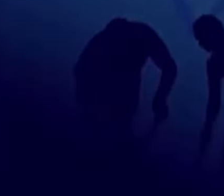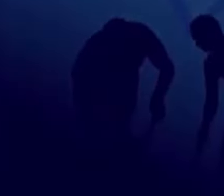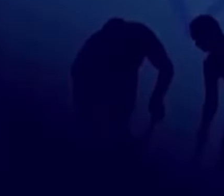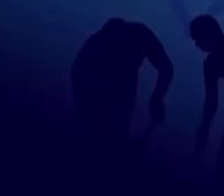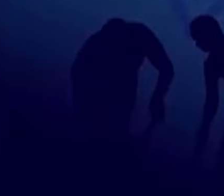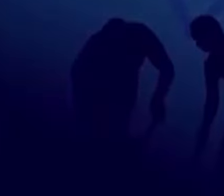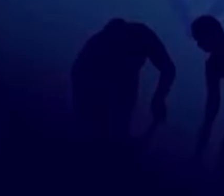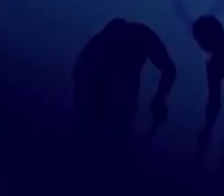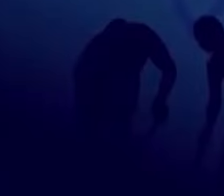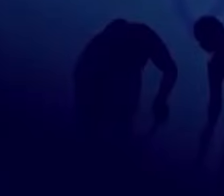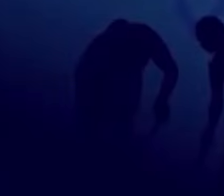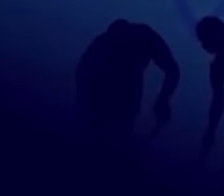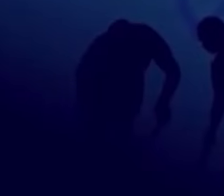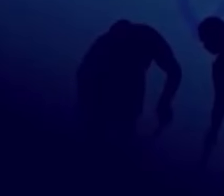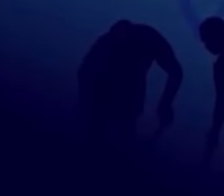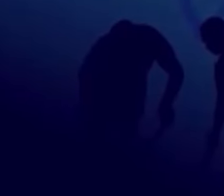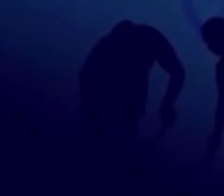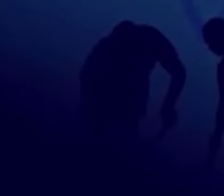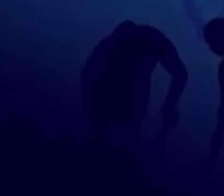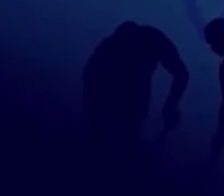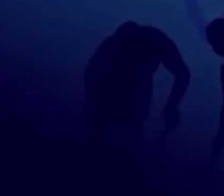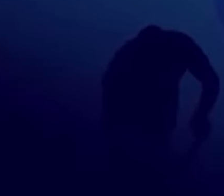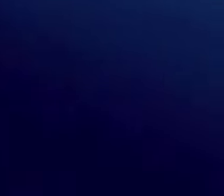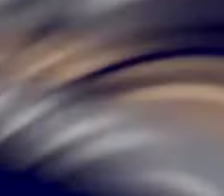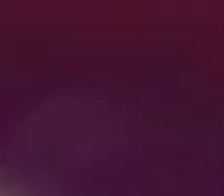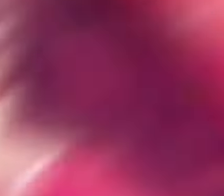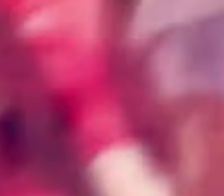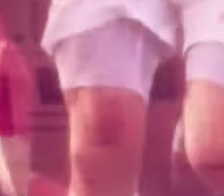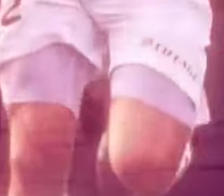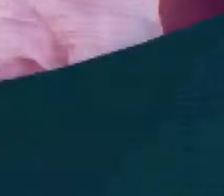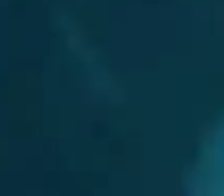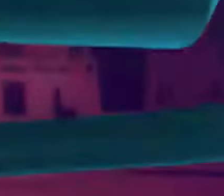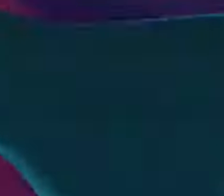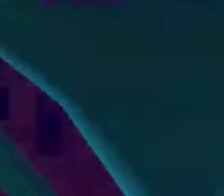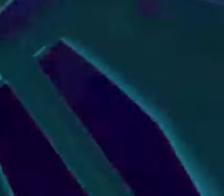FIH Odisha Hockey Piala Dunia Lelaki 2023.